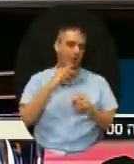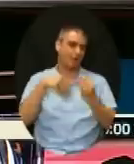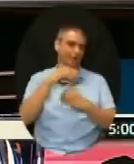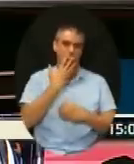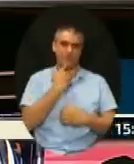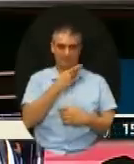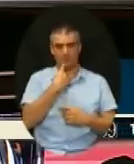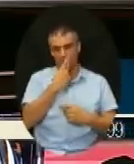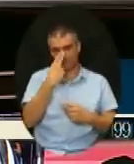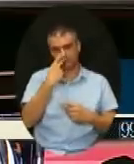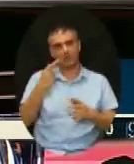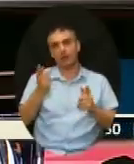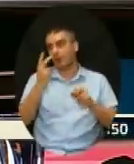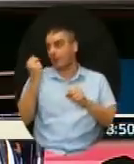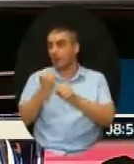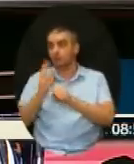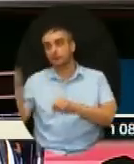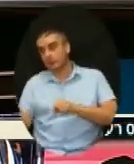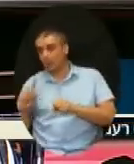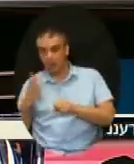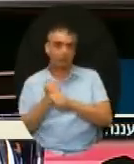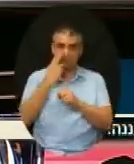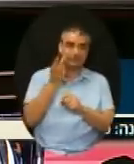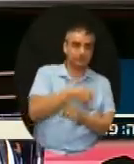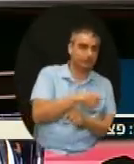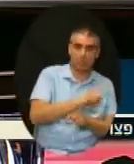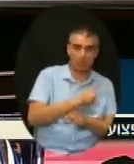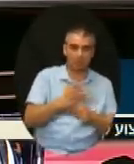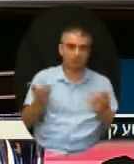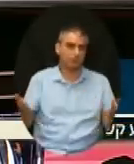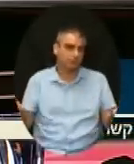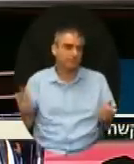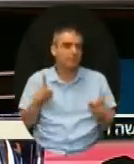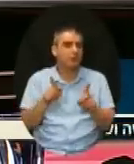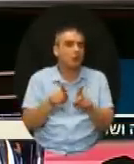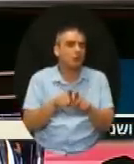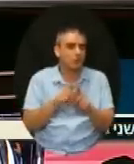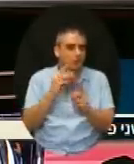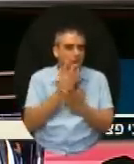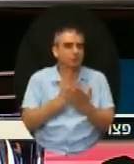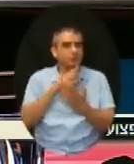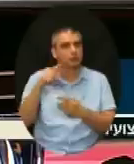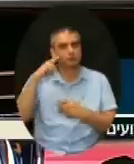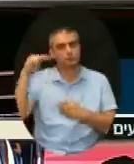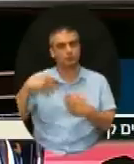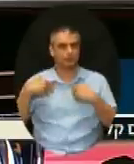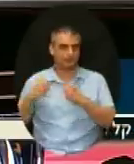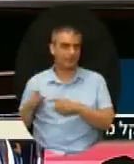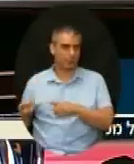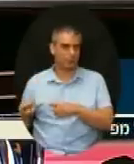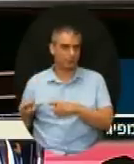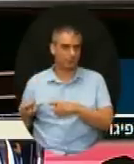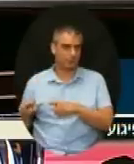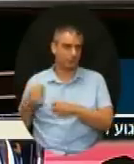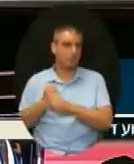בניסיון להשקיט את הר הגעש הזה שמתפרץ עלינו. צריך לחלק את זה לשניים. יש את הפאזה הביטחונית של פעולת